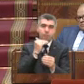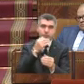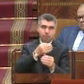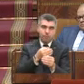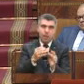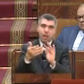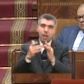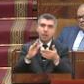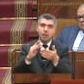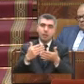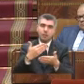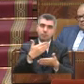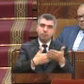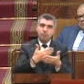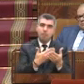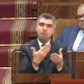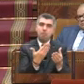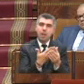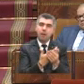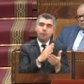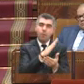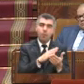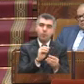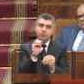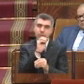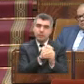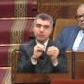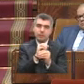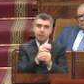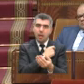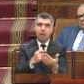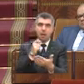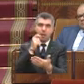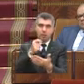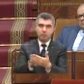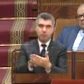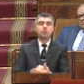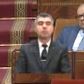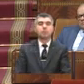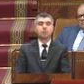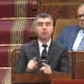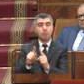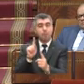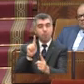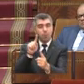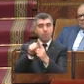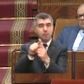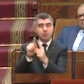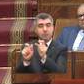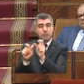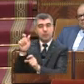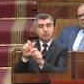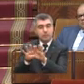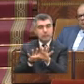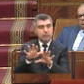رقمنة كافة مسارات الخدمات العمومية المرتبطة بالقضاء بالنظر لآثارها المباشر على أنماط التدبير